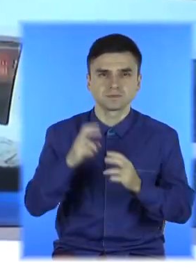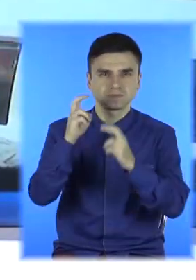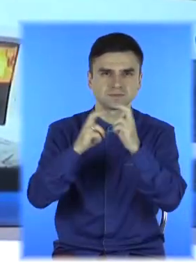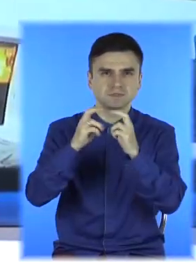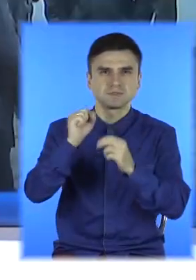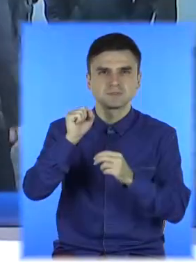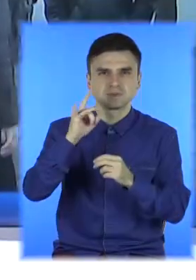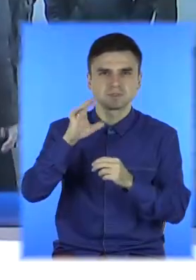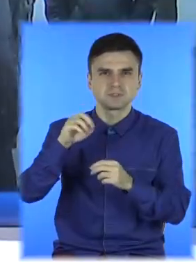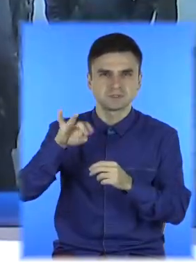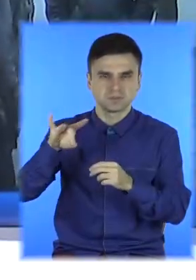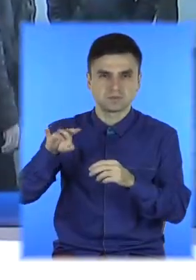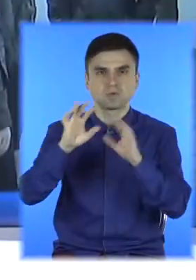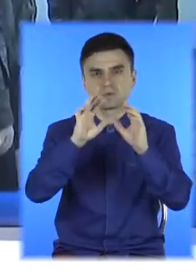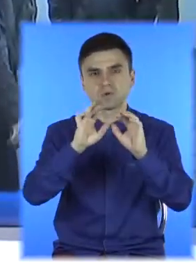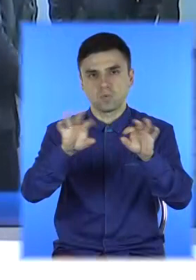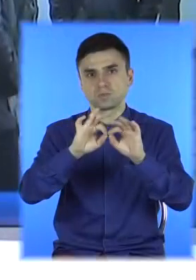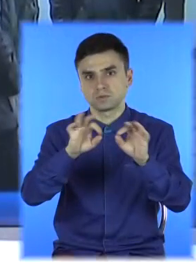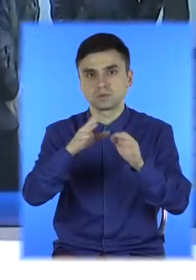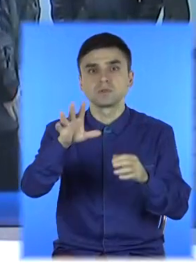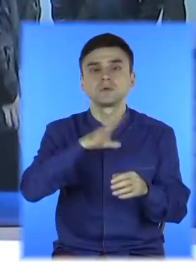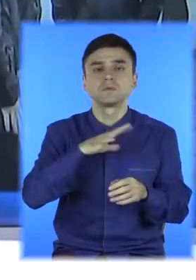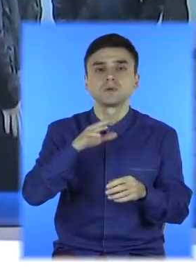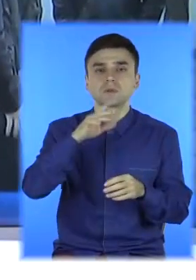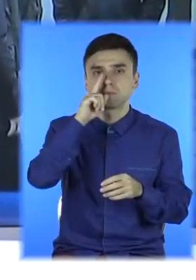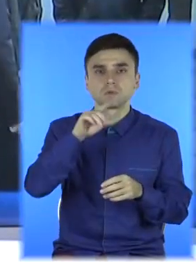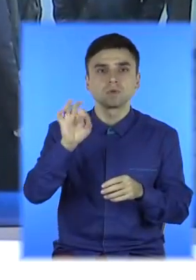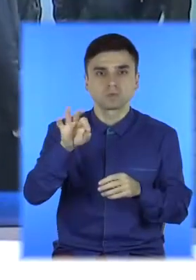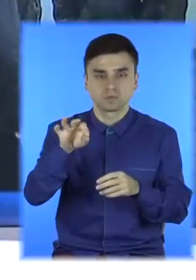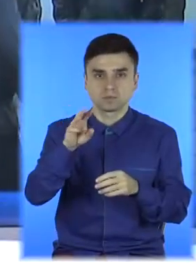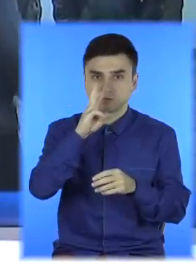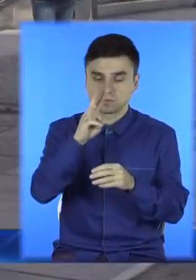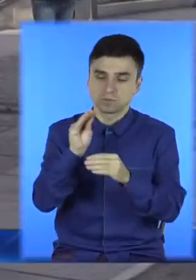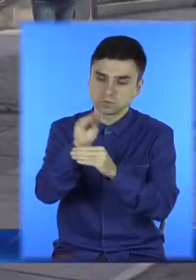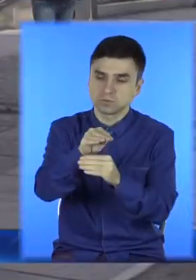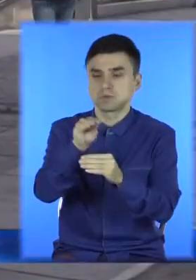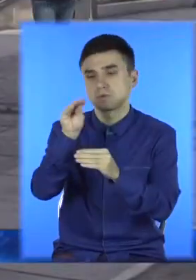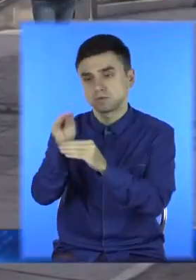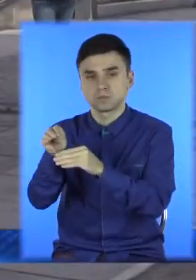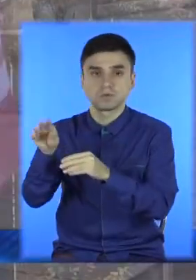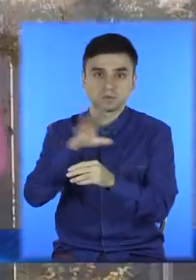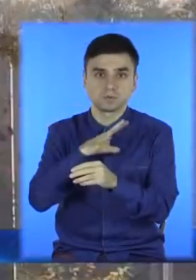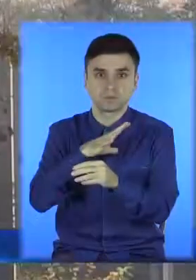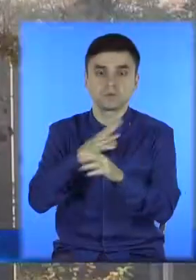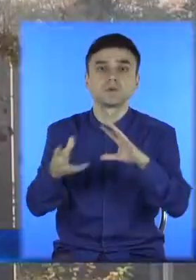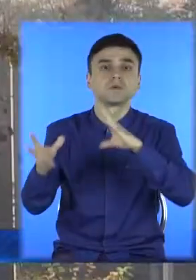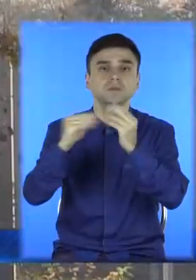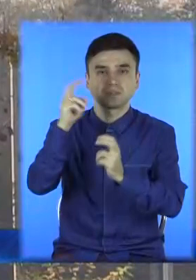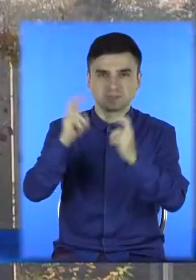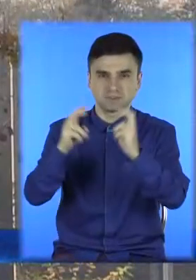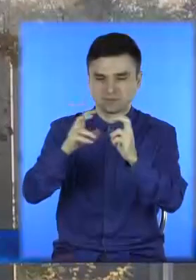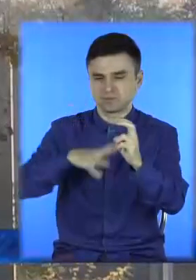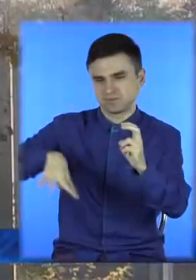призведе до збільшення середньої заробітної плати на підприємстві на 15%. Таку пропозицію раніше підтримали